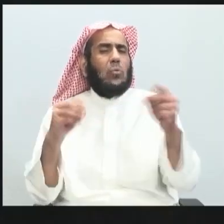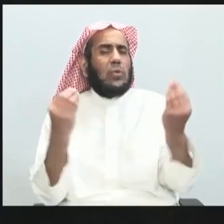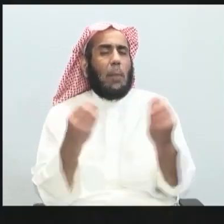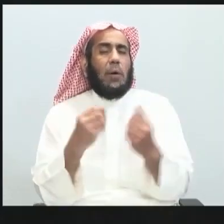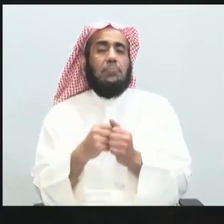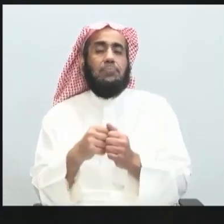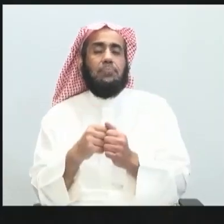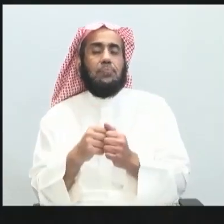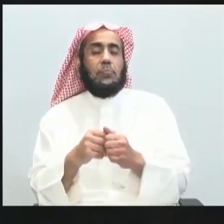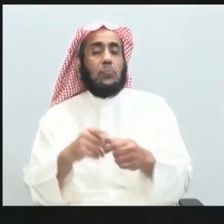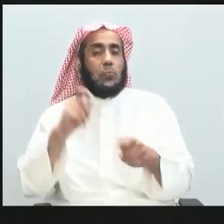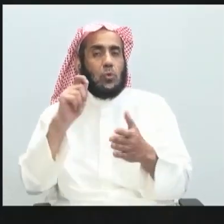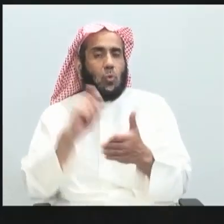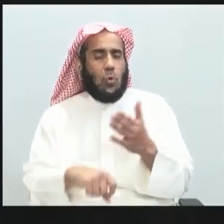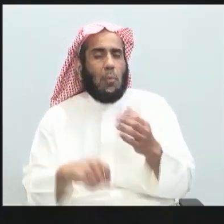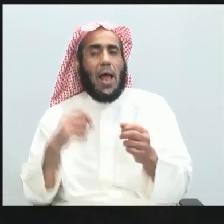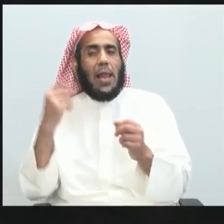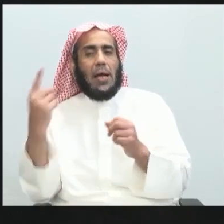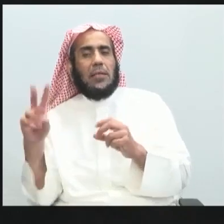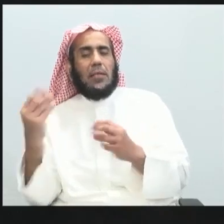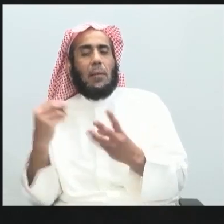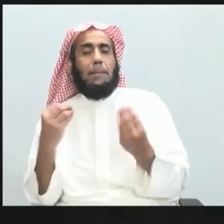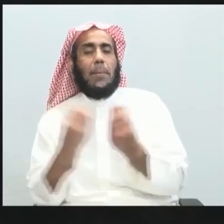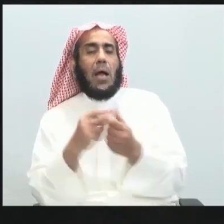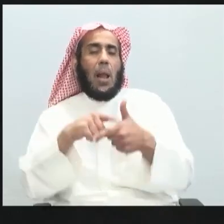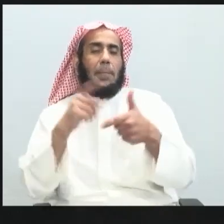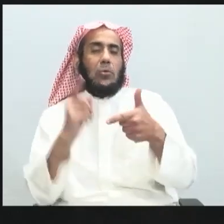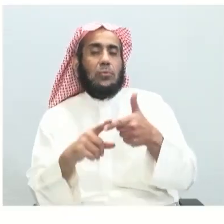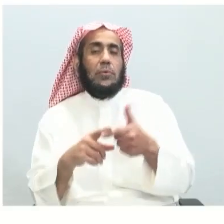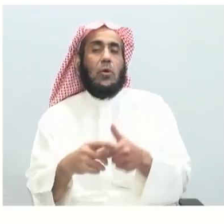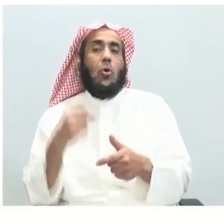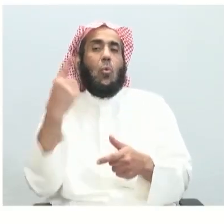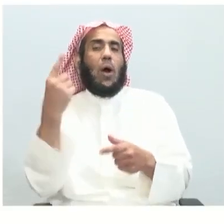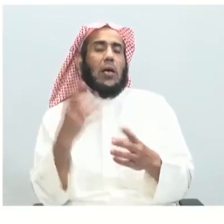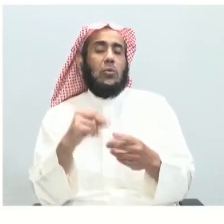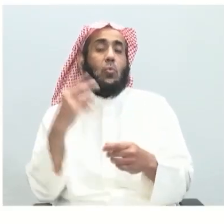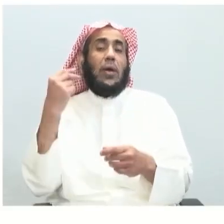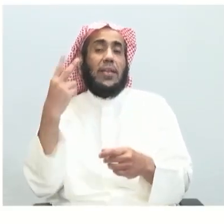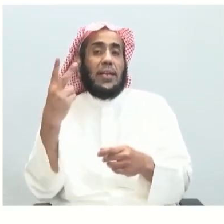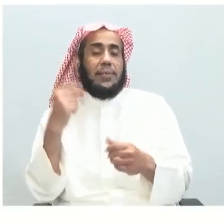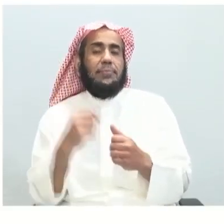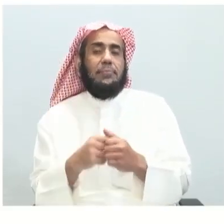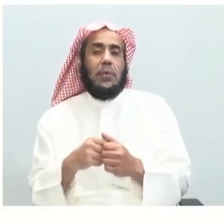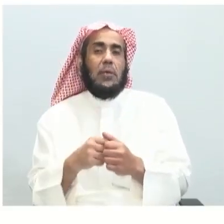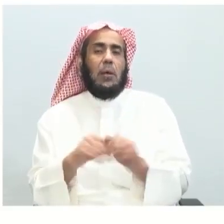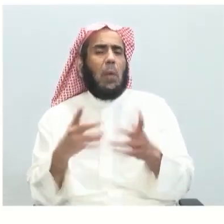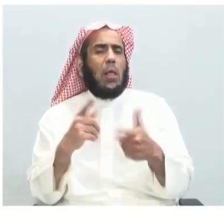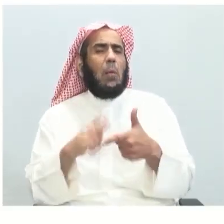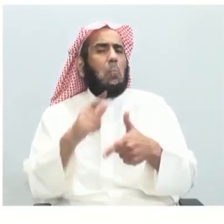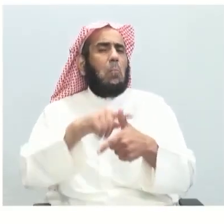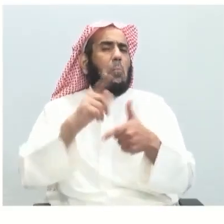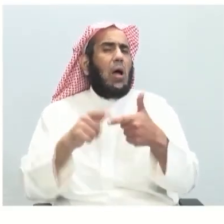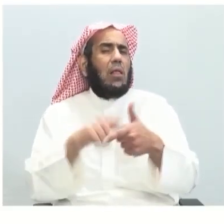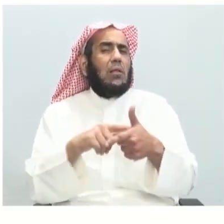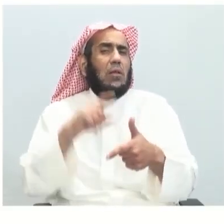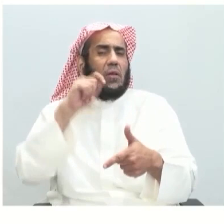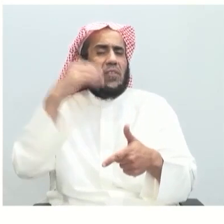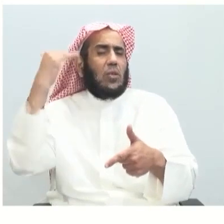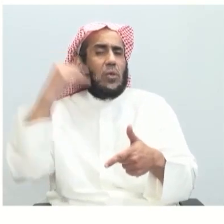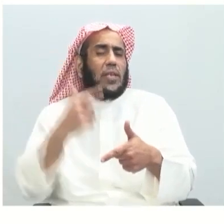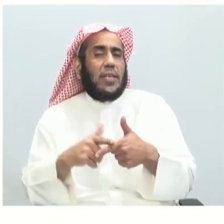للمعدود يعني حكم او حاله العدد معه معدوده العددان واحد واثنان ما حالته مع المعدود في التذكيري